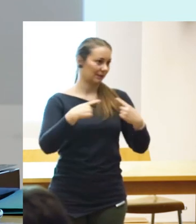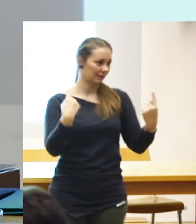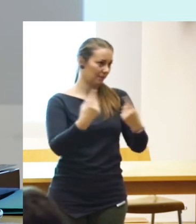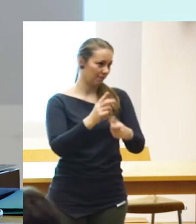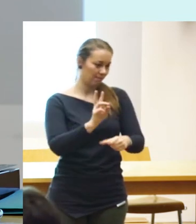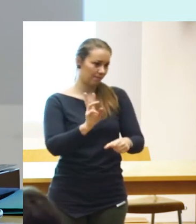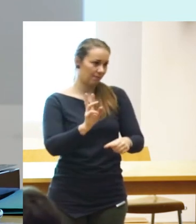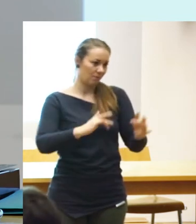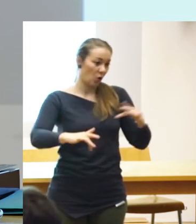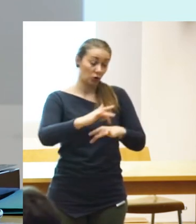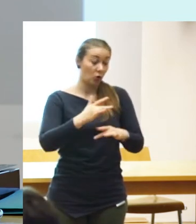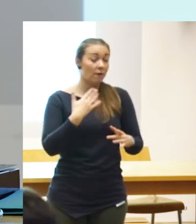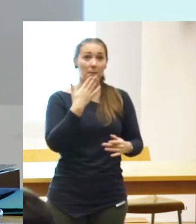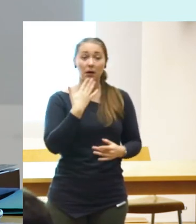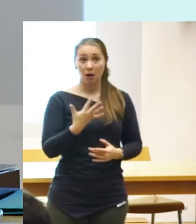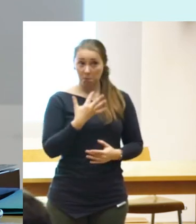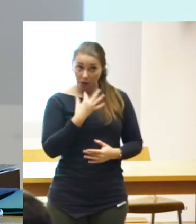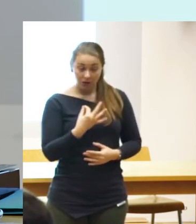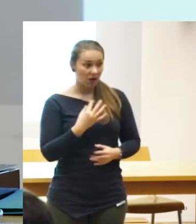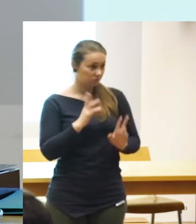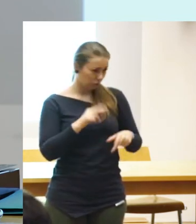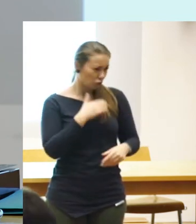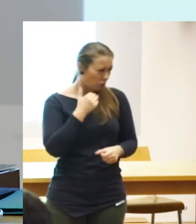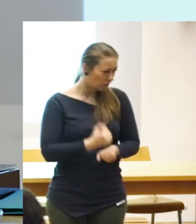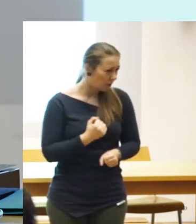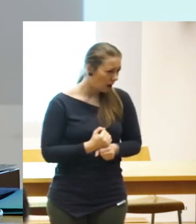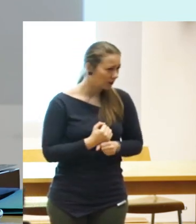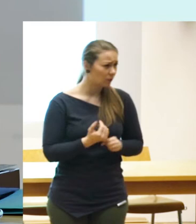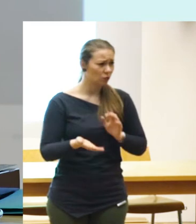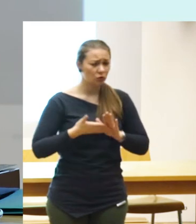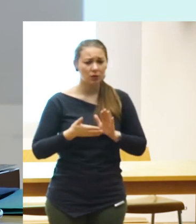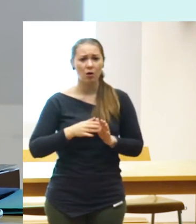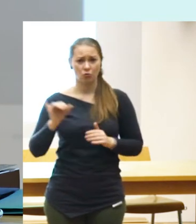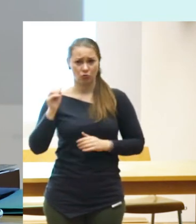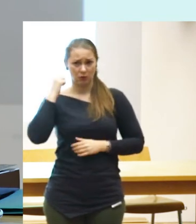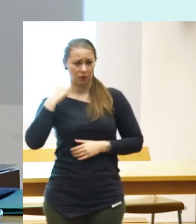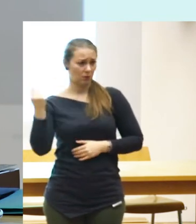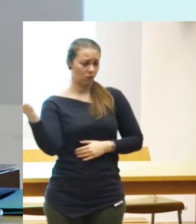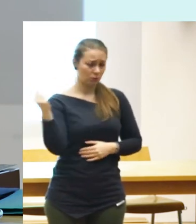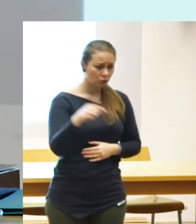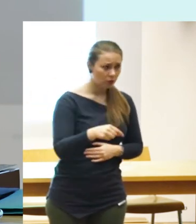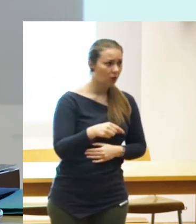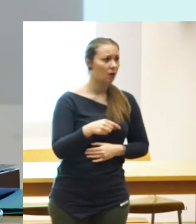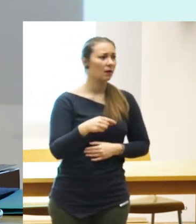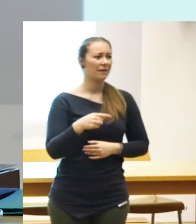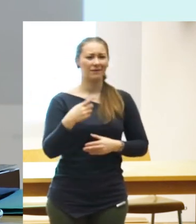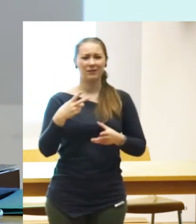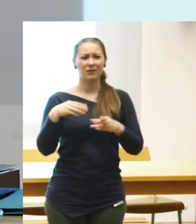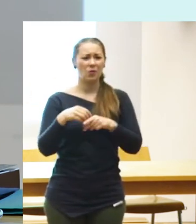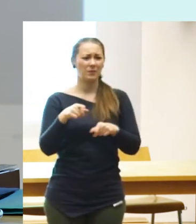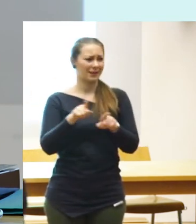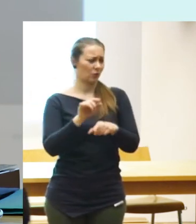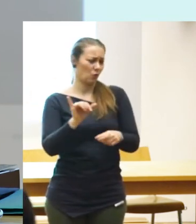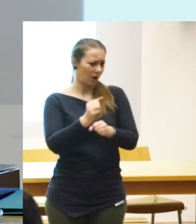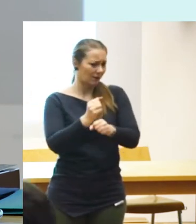je to opravdu obrovská práce jenom v tom, že vlastně ty lidi většinou pocházejí i z vlastně sociálně velice